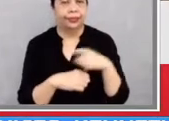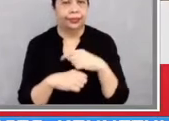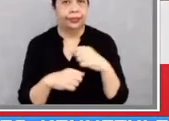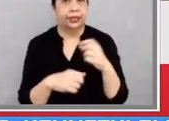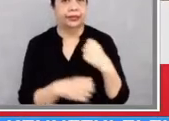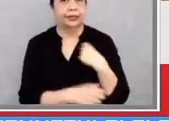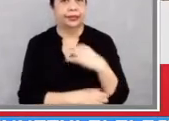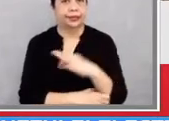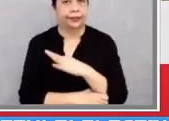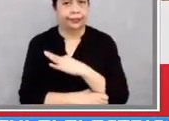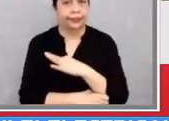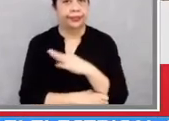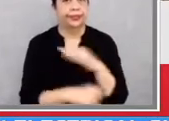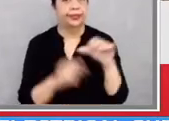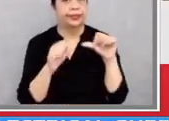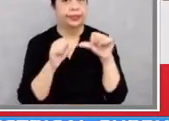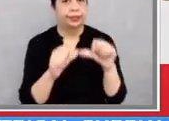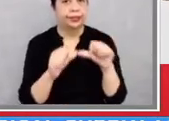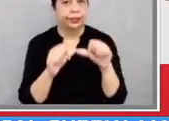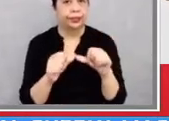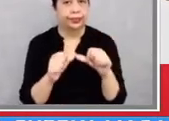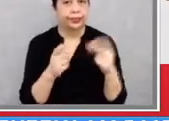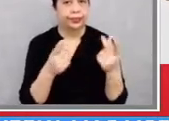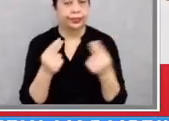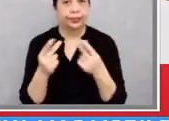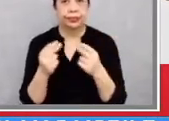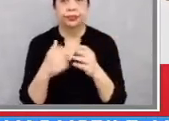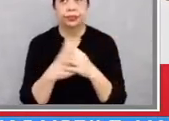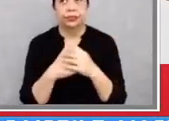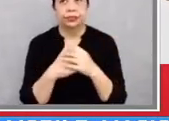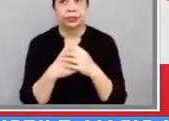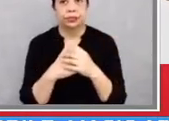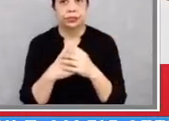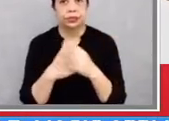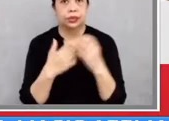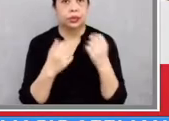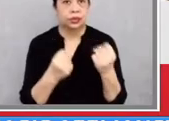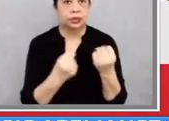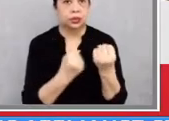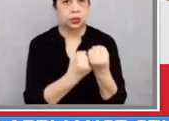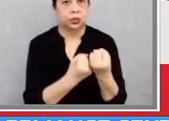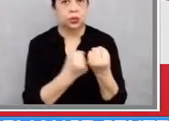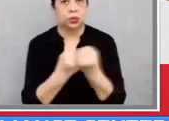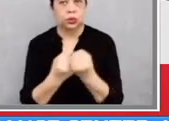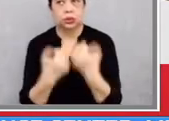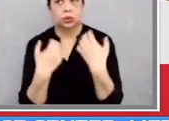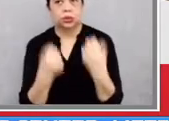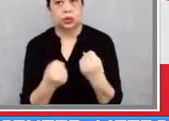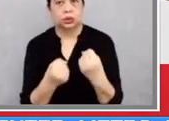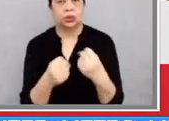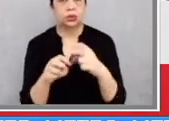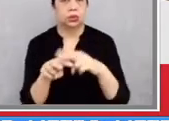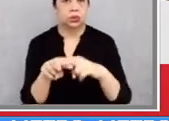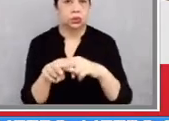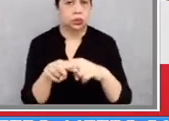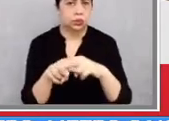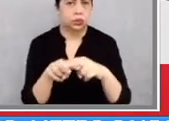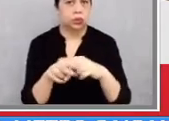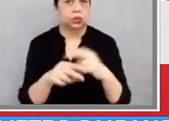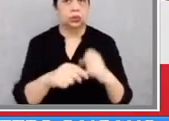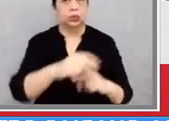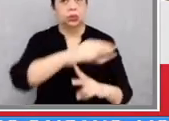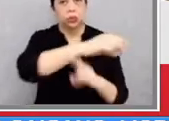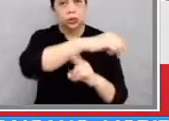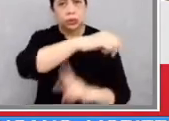ay patuloy ang mga isinasagawang mga strengthening ng ating mga tracks, ng ating mga bridges, yung ating